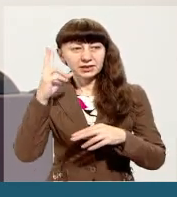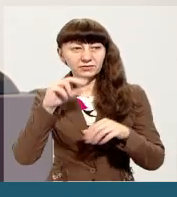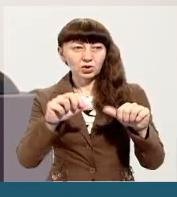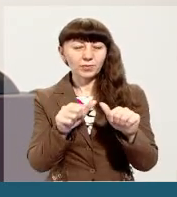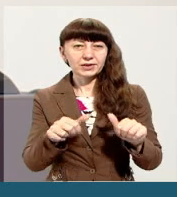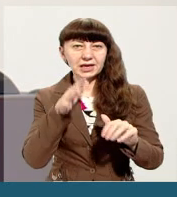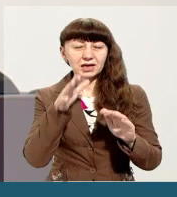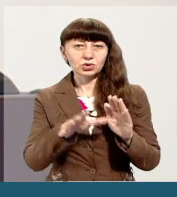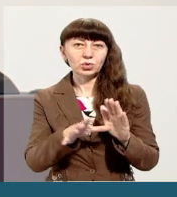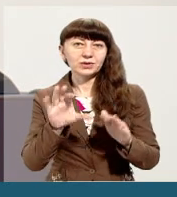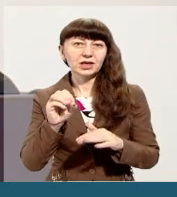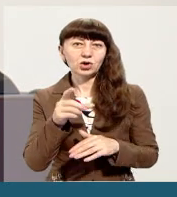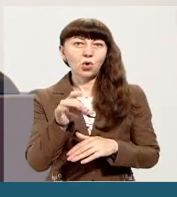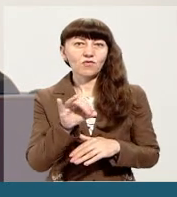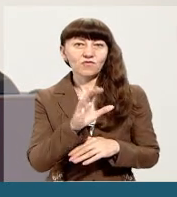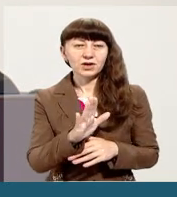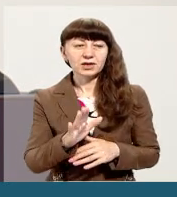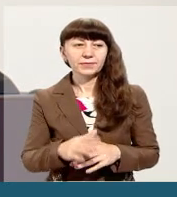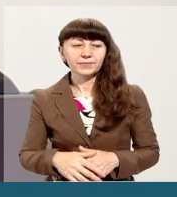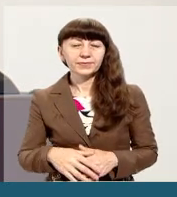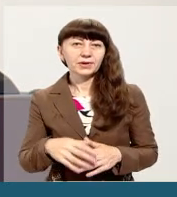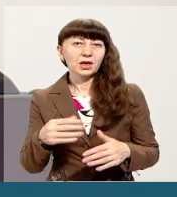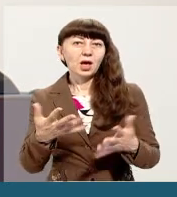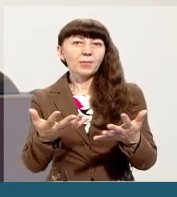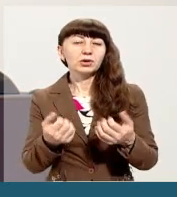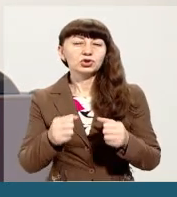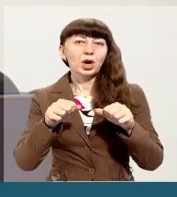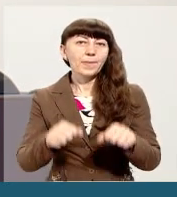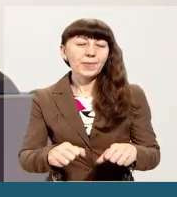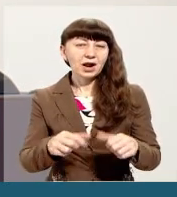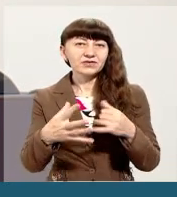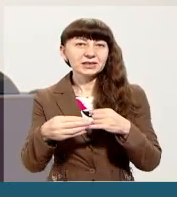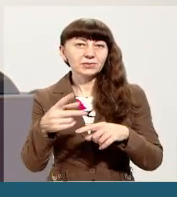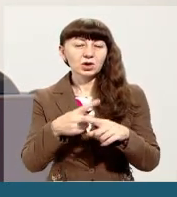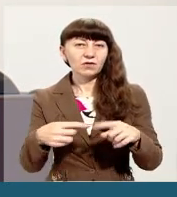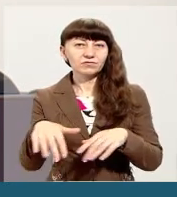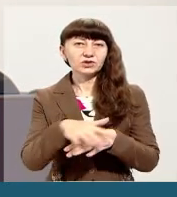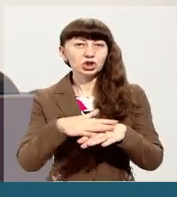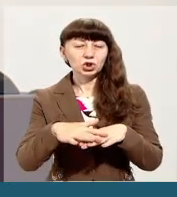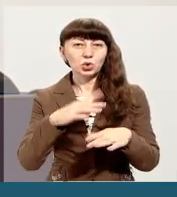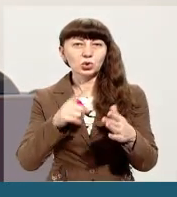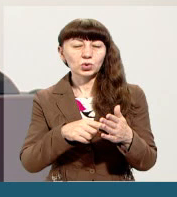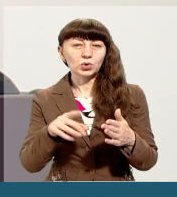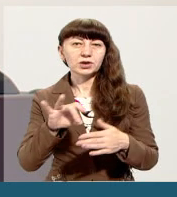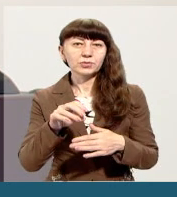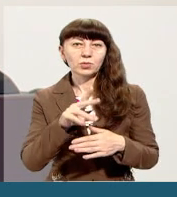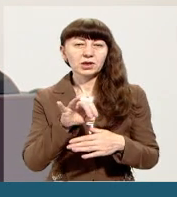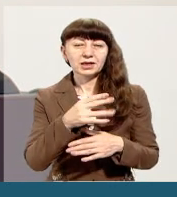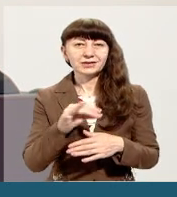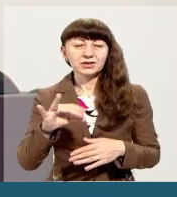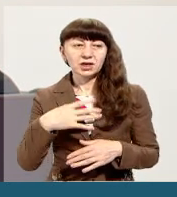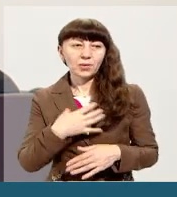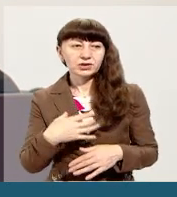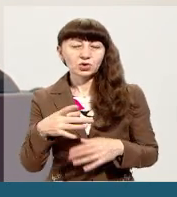портале электронного правительства ЕГОВ. Приобретение прав на земельные участки в черте города республиканского значения, столицы, городов областного и